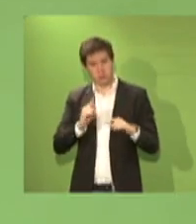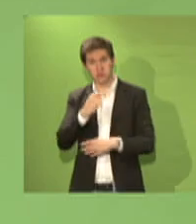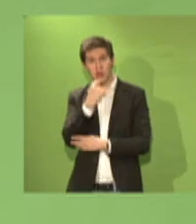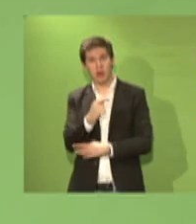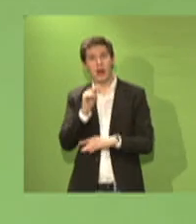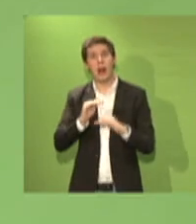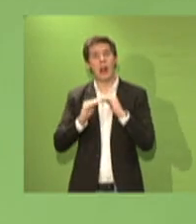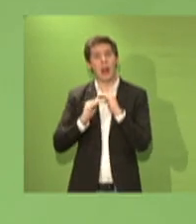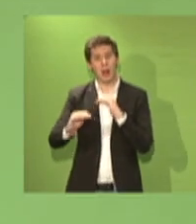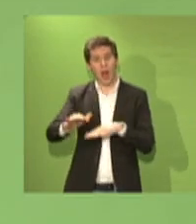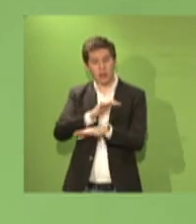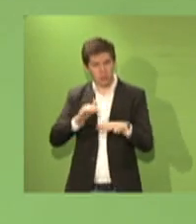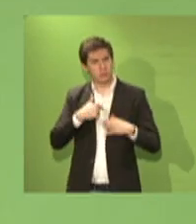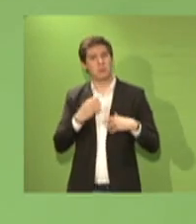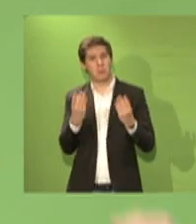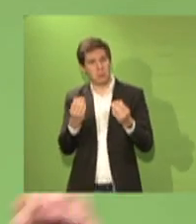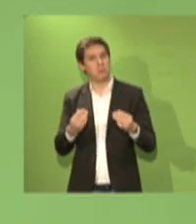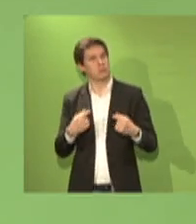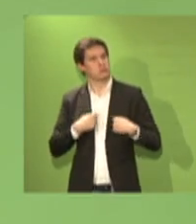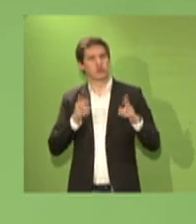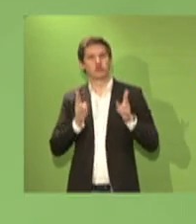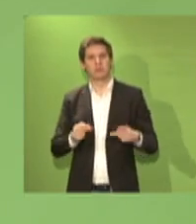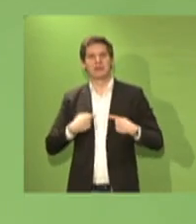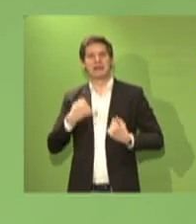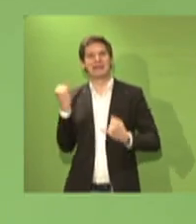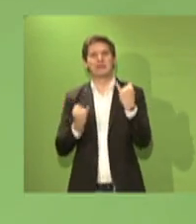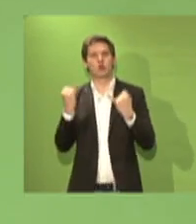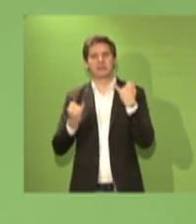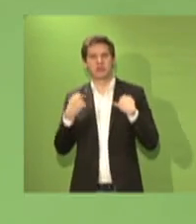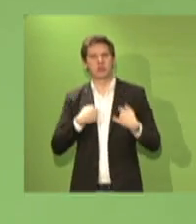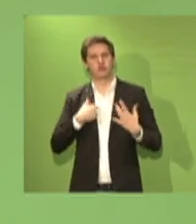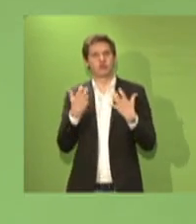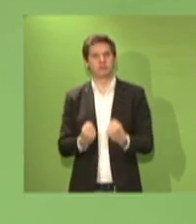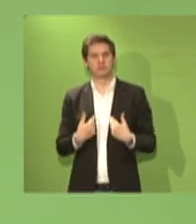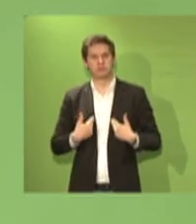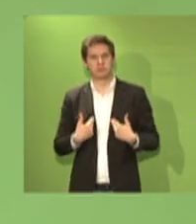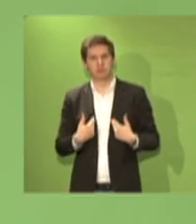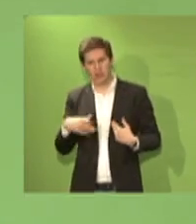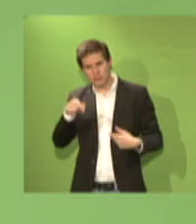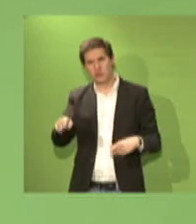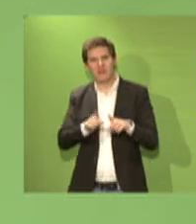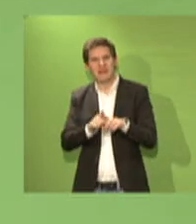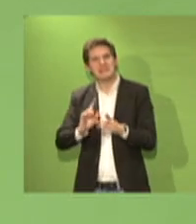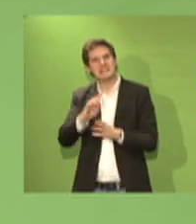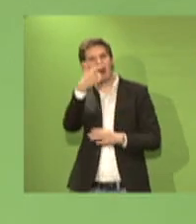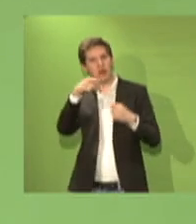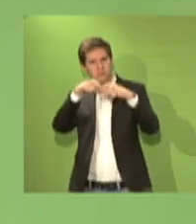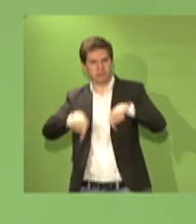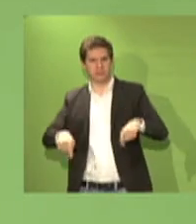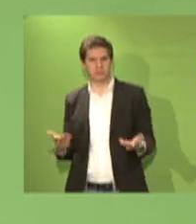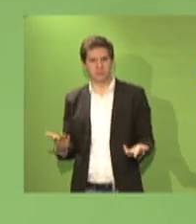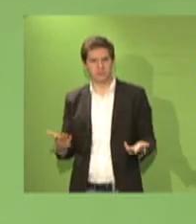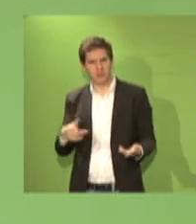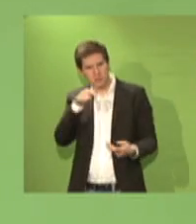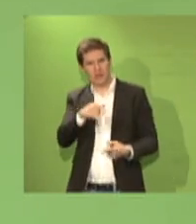ländlichen Räumen auch als Industriestandort. Und wir sind das zweite Bein des wirtschaftlichen Standorts Nordrhein-Westfalen. Das kann man hier nicht gut